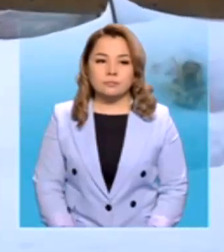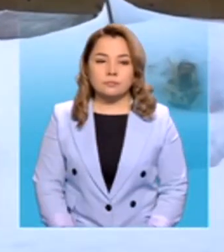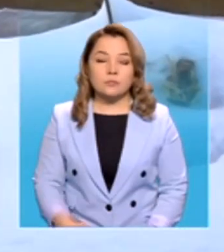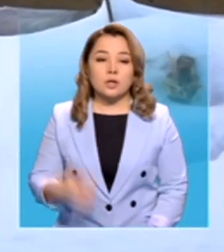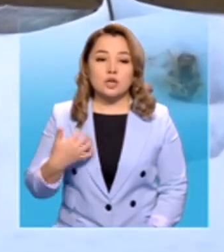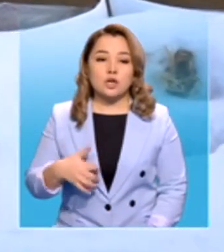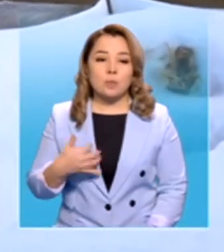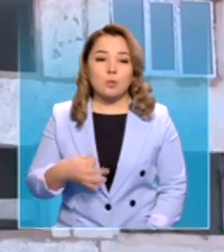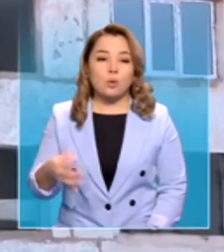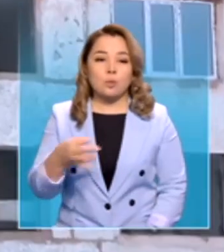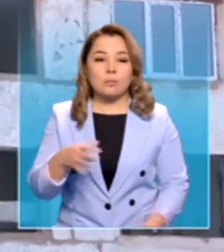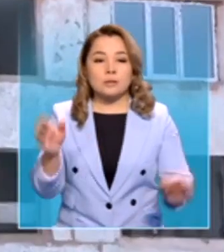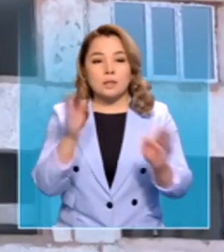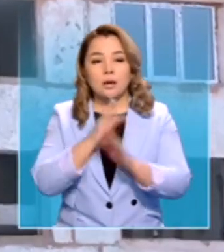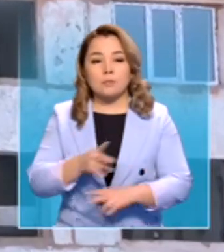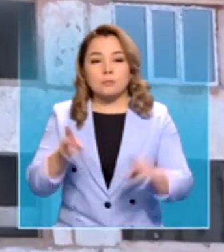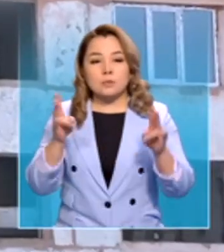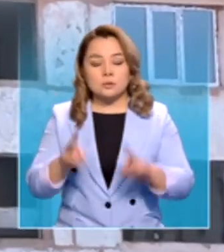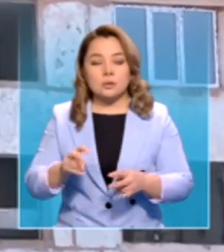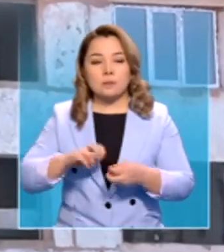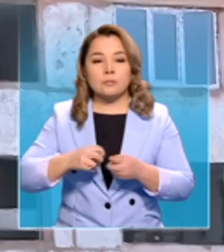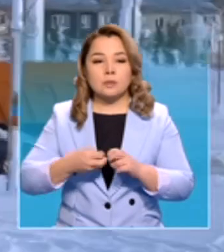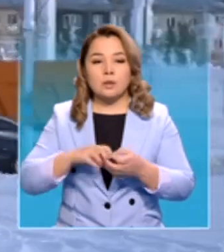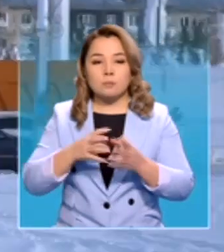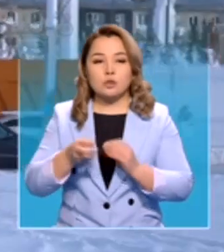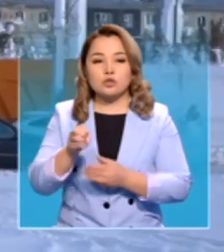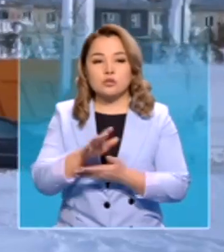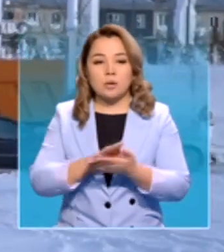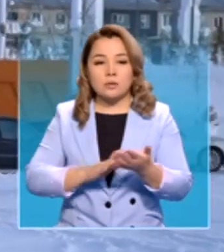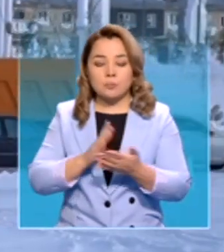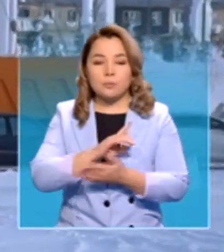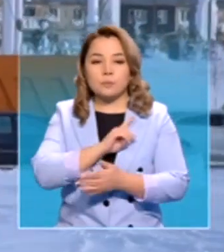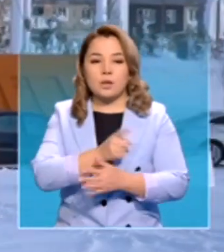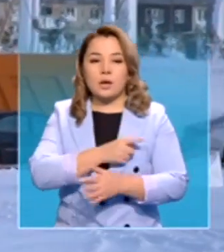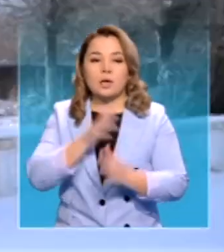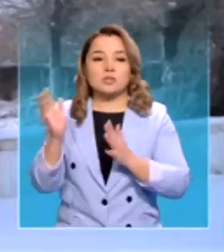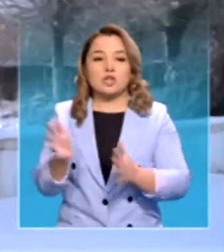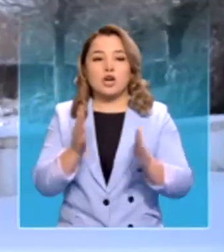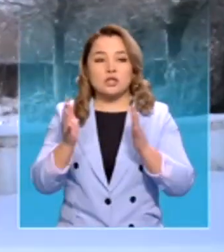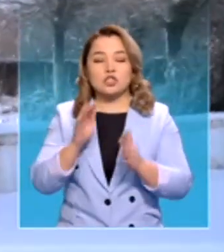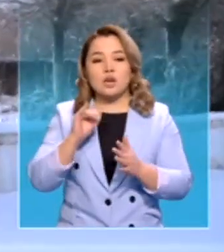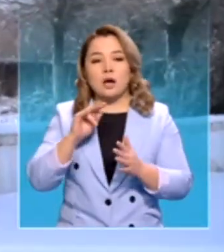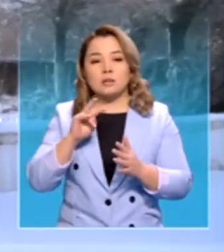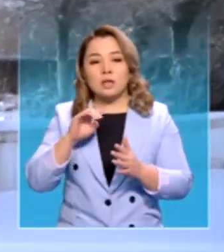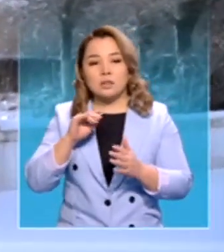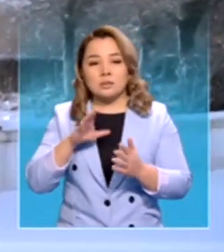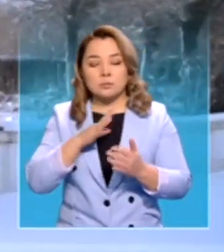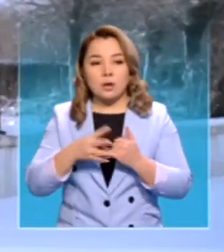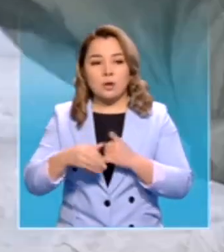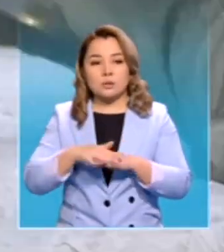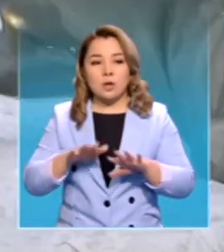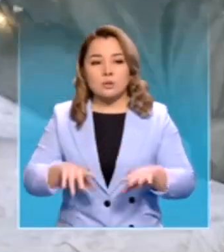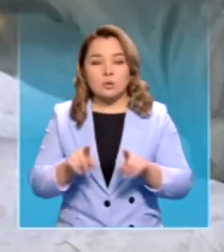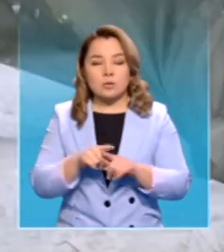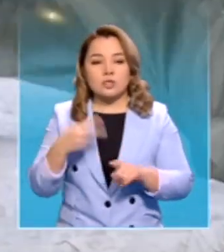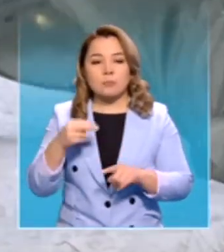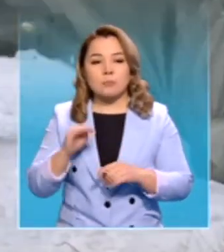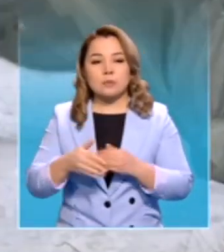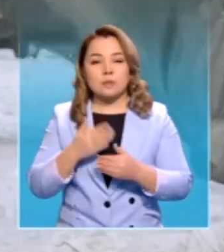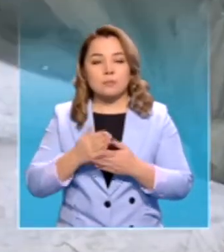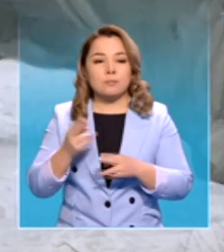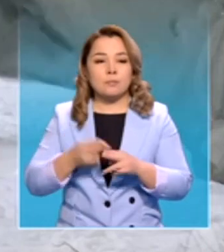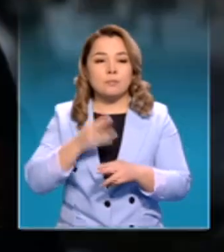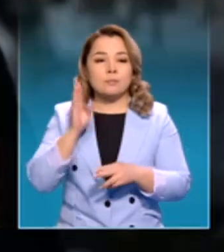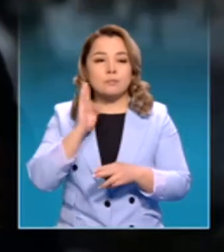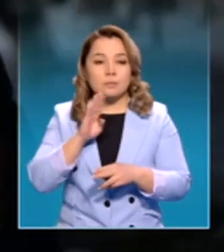Жамбыл облысында табиғи апат салдарын жою жұмыстары жалғасып жатыр. Қатты дауылдан Жаңатас қаласының 20 мыңнан аса тұрғыны жылусыз, жарықсыз